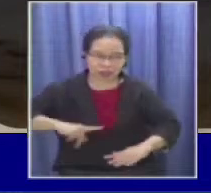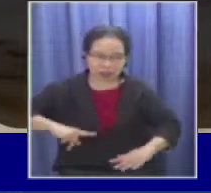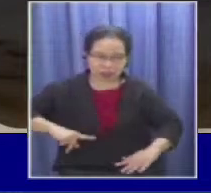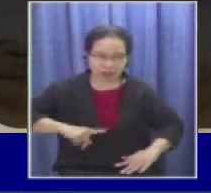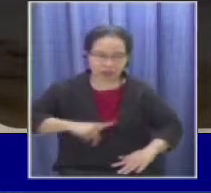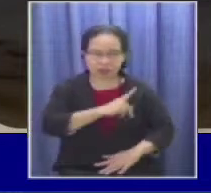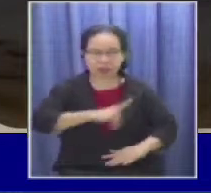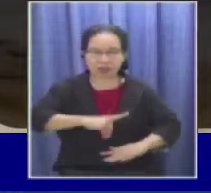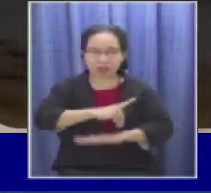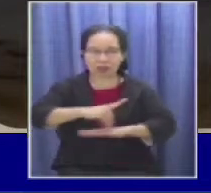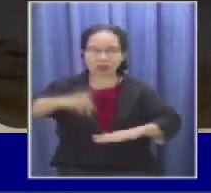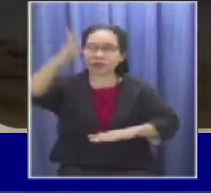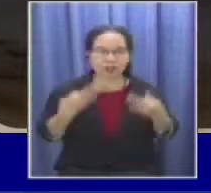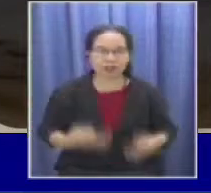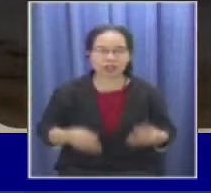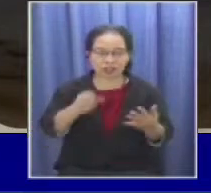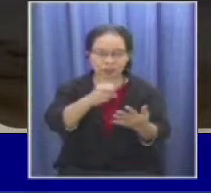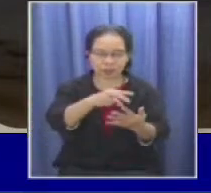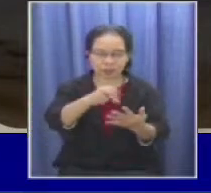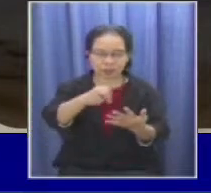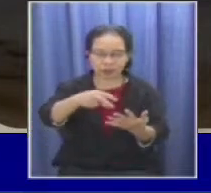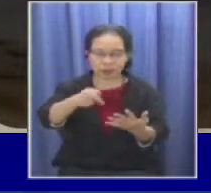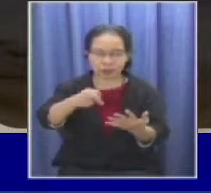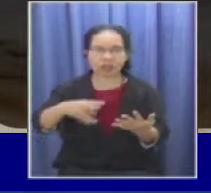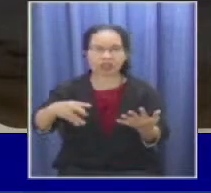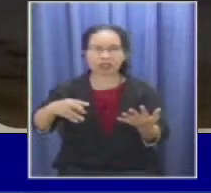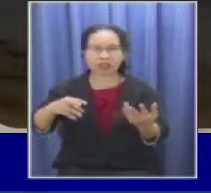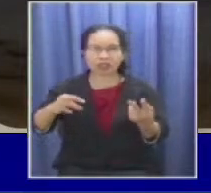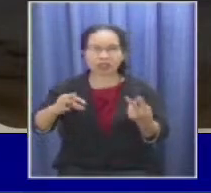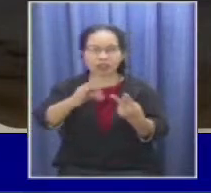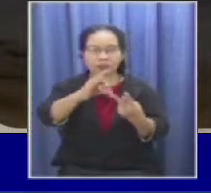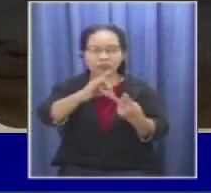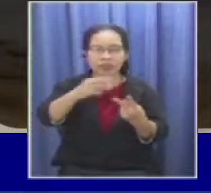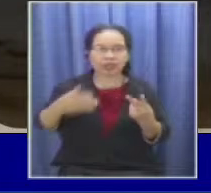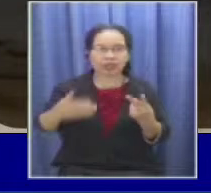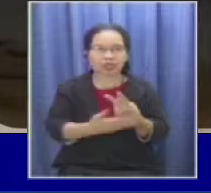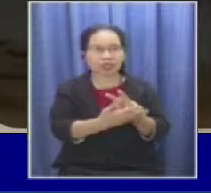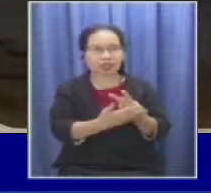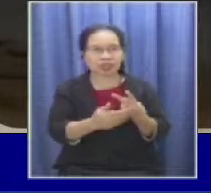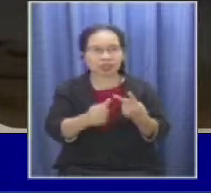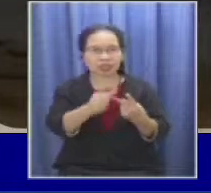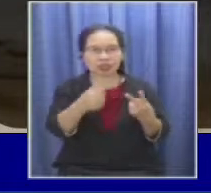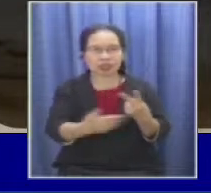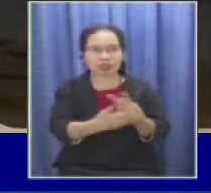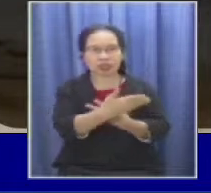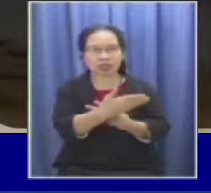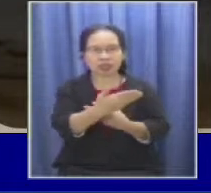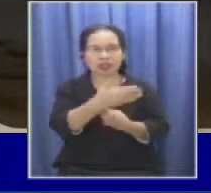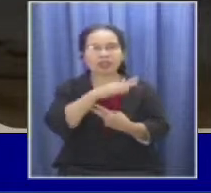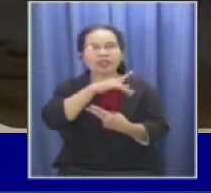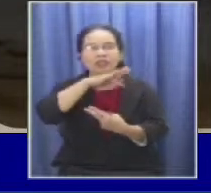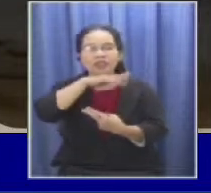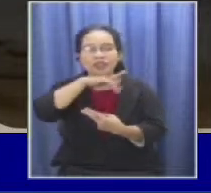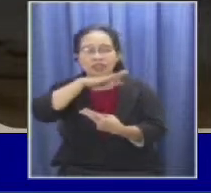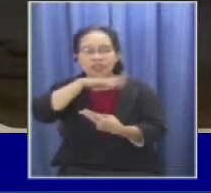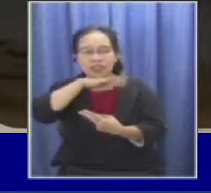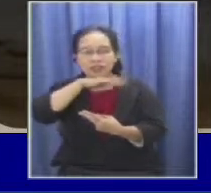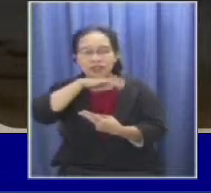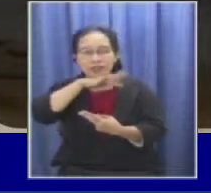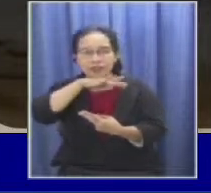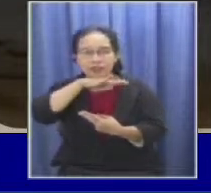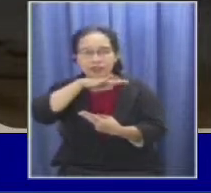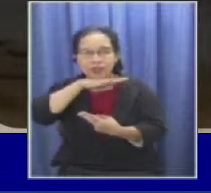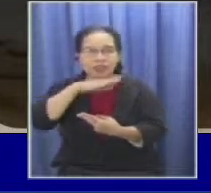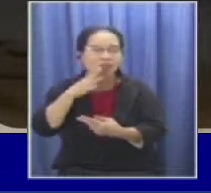abawocho adosu no mapino na abeyi efiri akoma mu na honam nnwuma no ade pefe